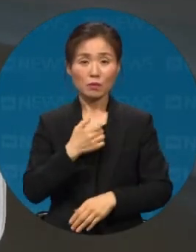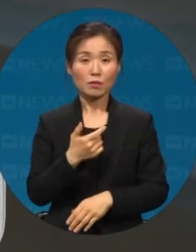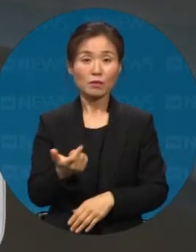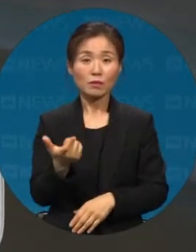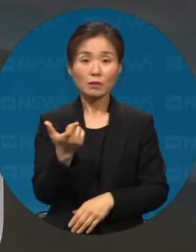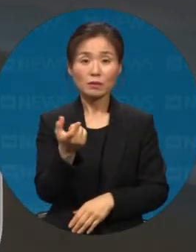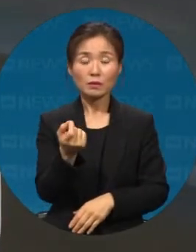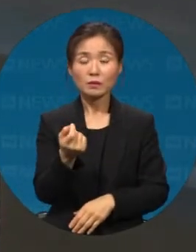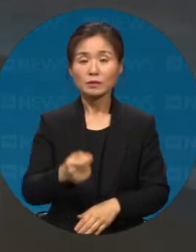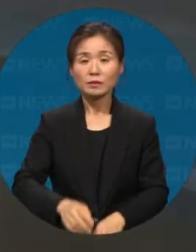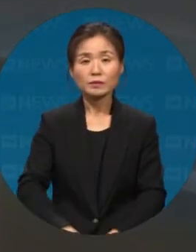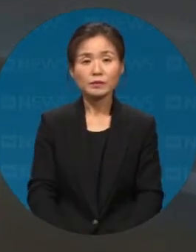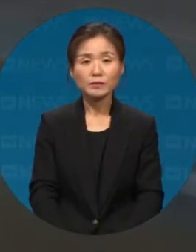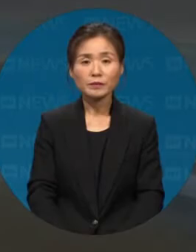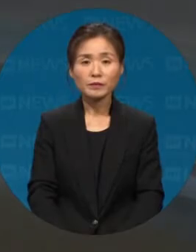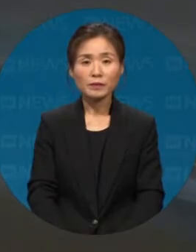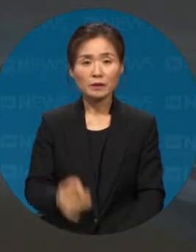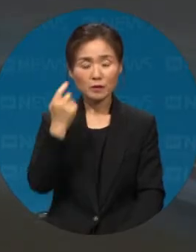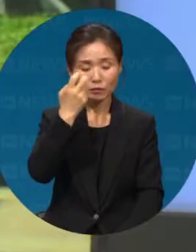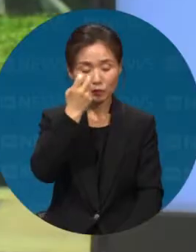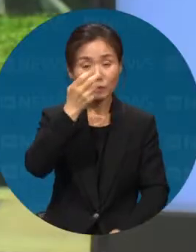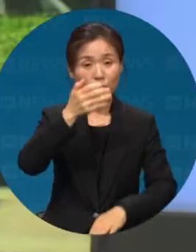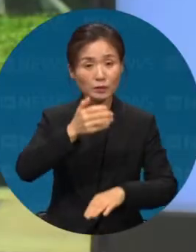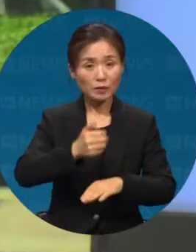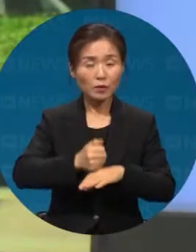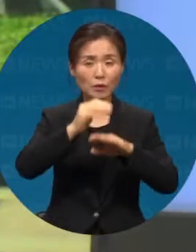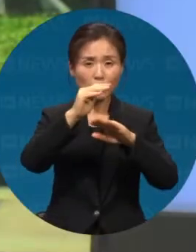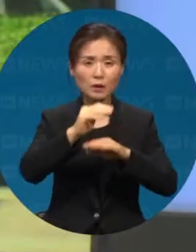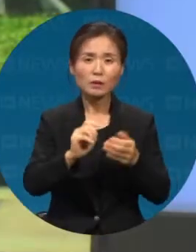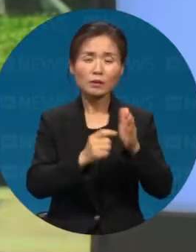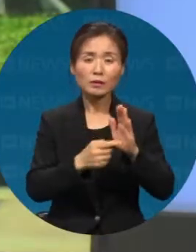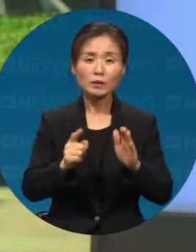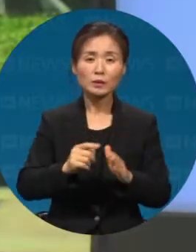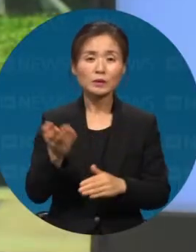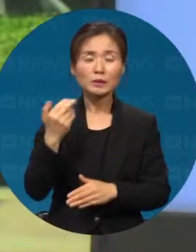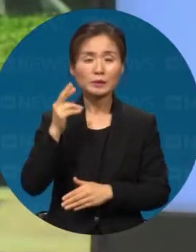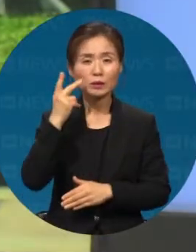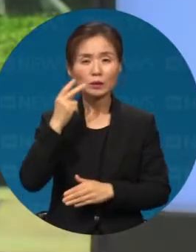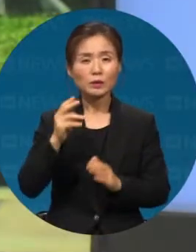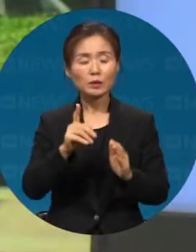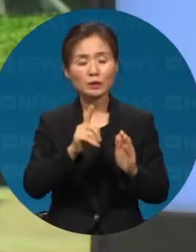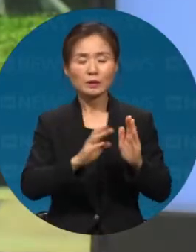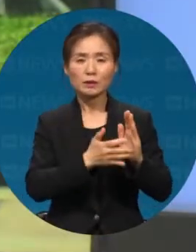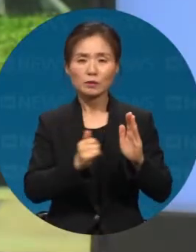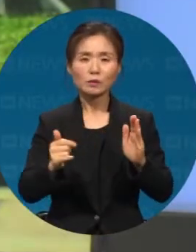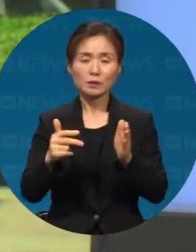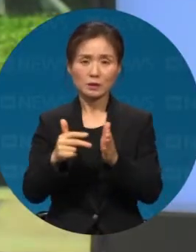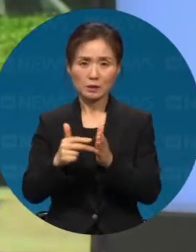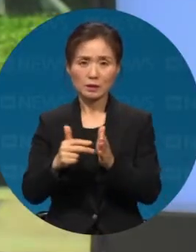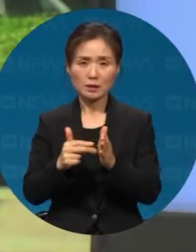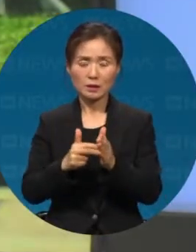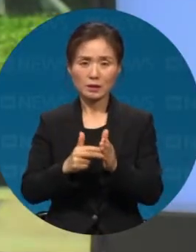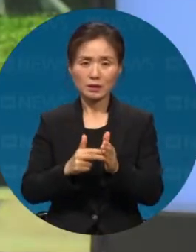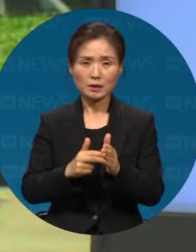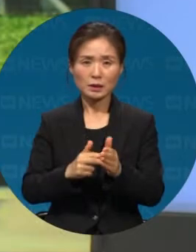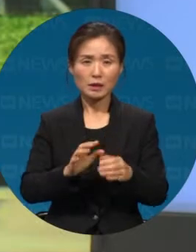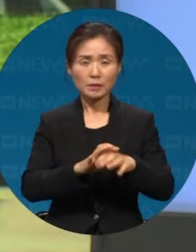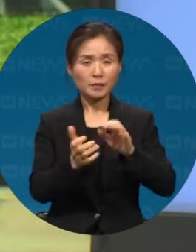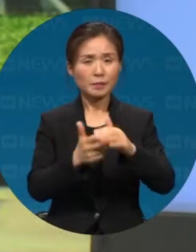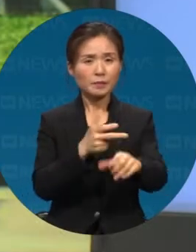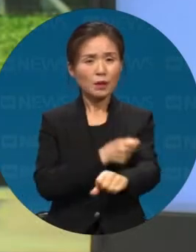아닌가 봅니다 네 그렇습니다 설문조사에서 좀 들어왔는데요 최근에 미국의 한 가족 때지 재단이 이 백신접종 관련 설문조사를